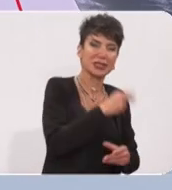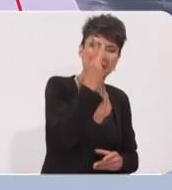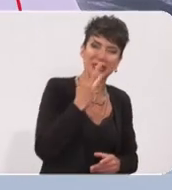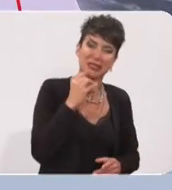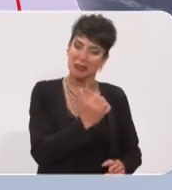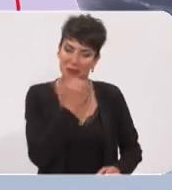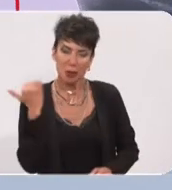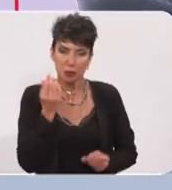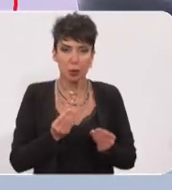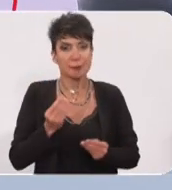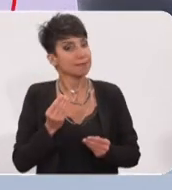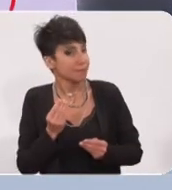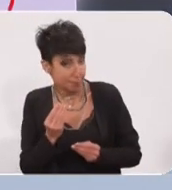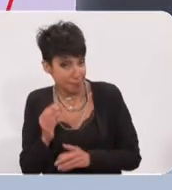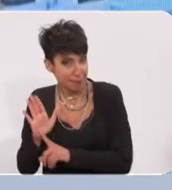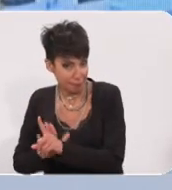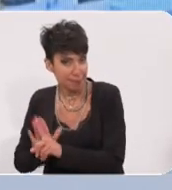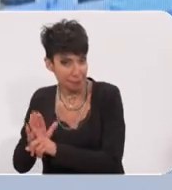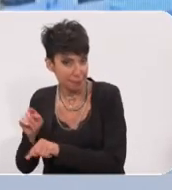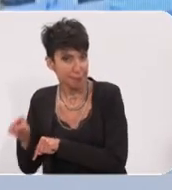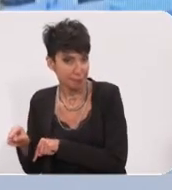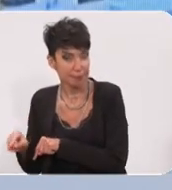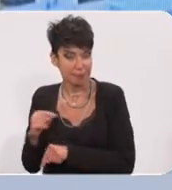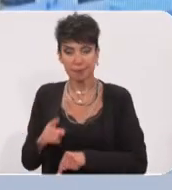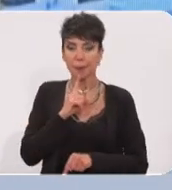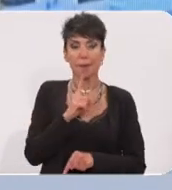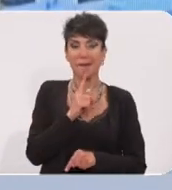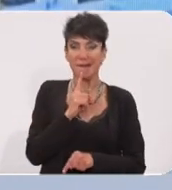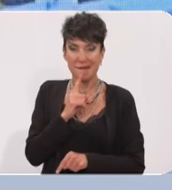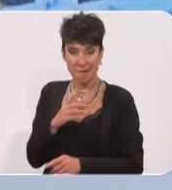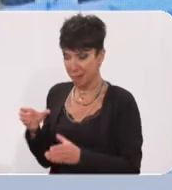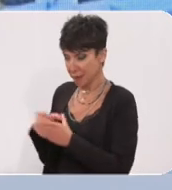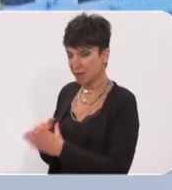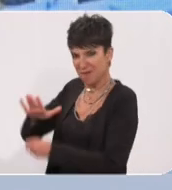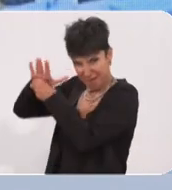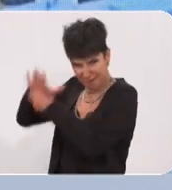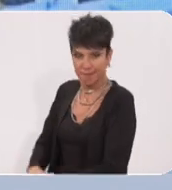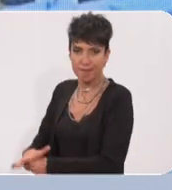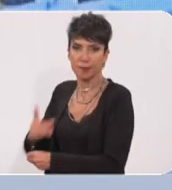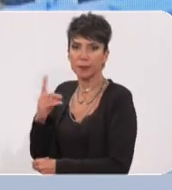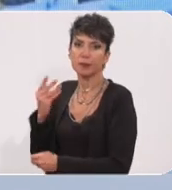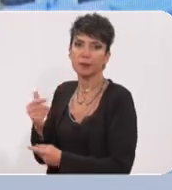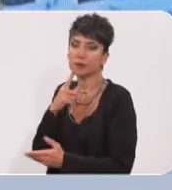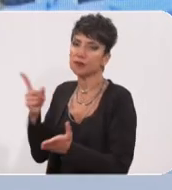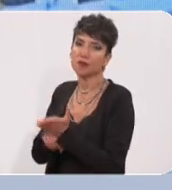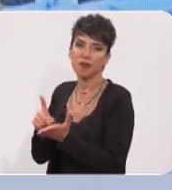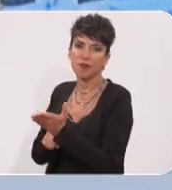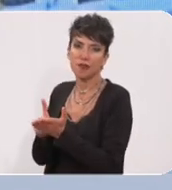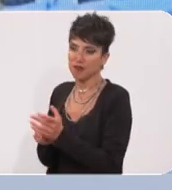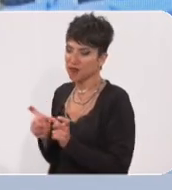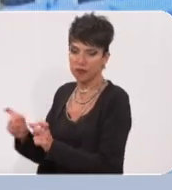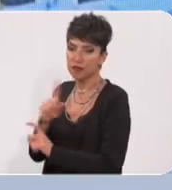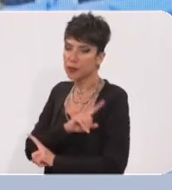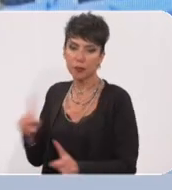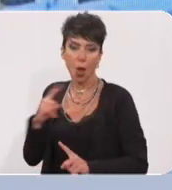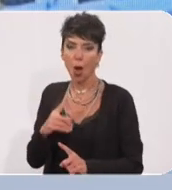τέτοια κόμματα δεν αντιμετωπίζονται με νομοθετικές παρεμβάσεις, αλλά μπορεί να τα αντιμετωπίσει μόνο ο λαός και το κίνημά του, να τα τσακίσει δηλαδή